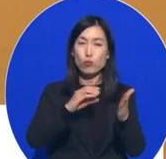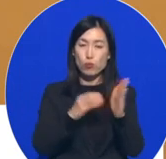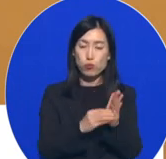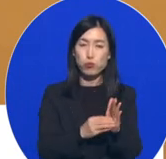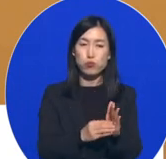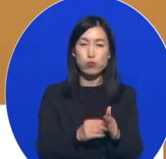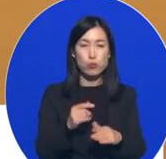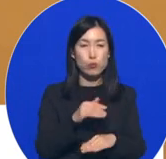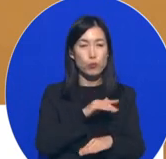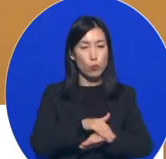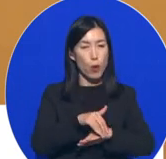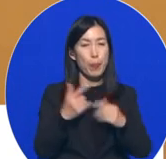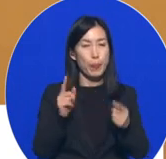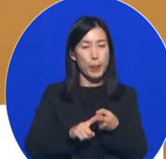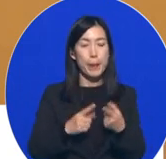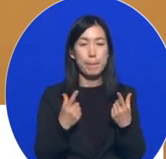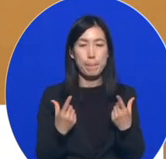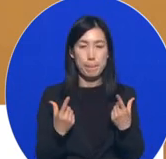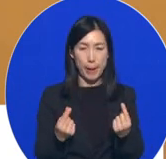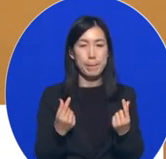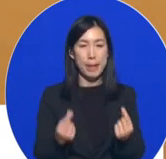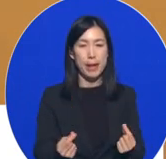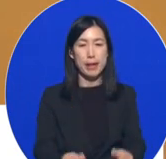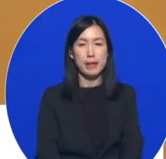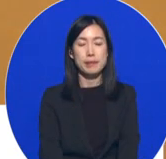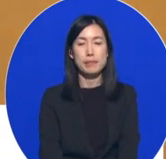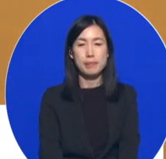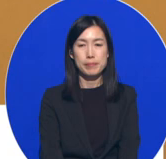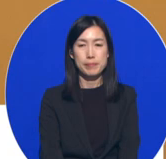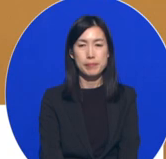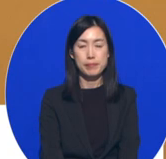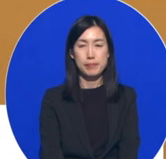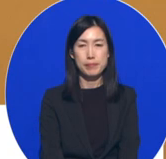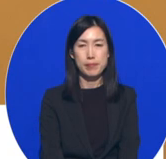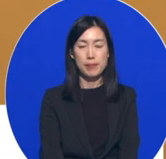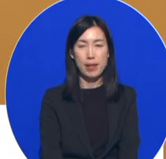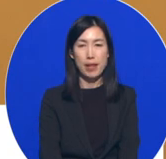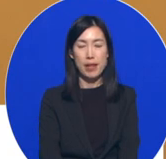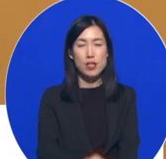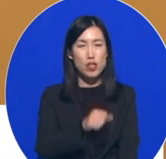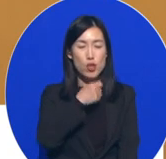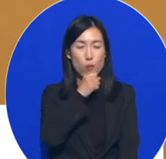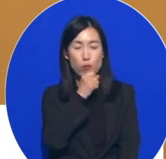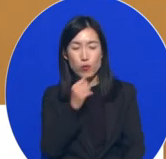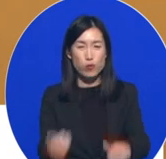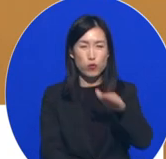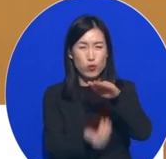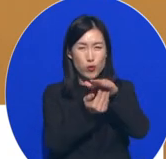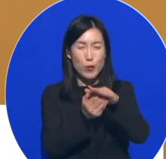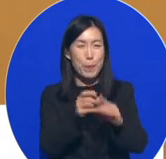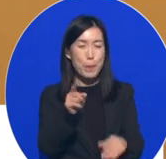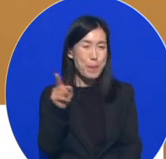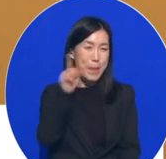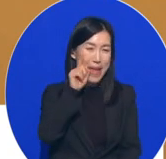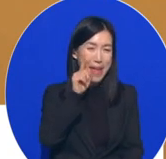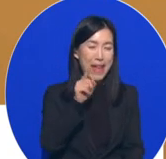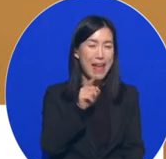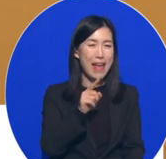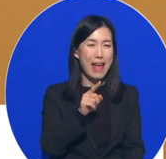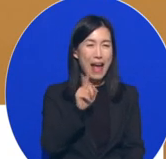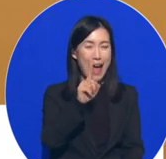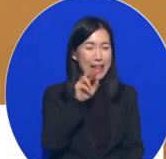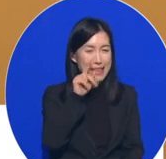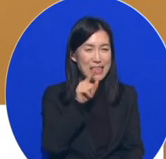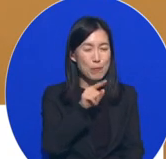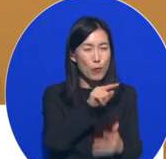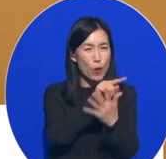유지되 다라고 판단됩니다 최상위권에 대한 변별력을 강화하다 보니 최상위권에서 어